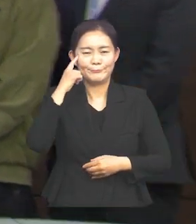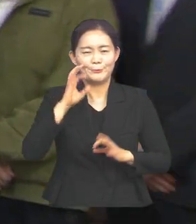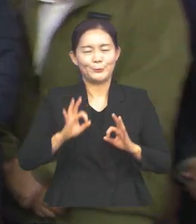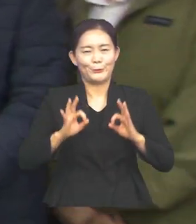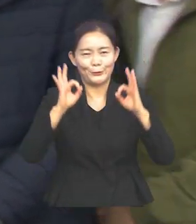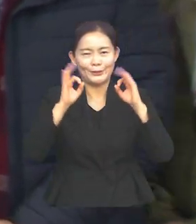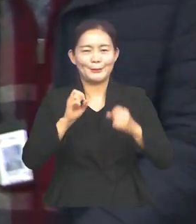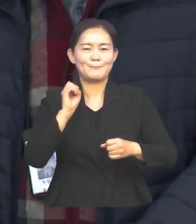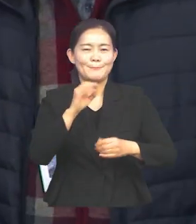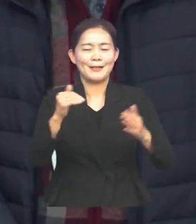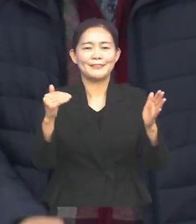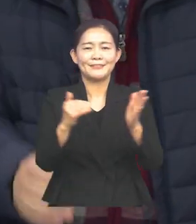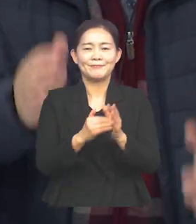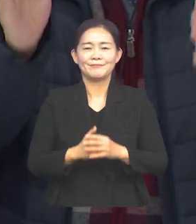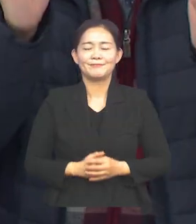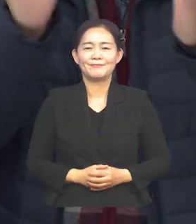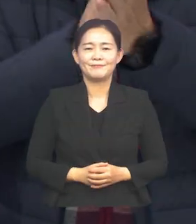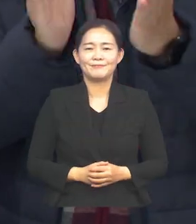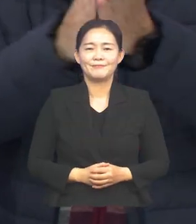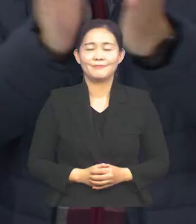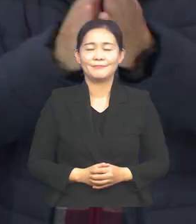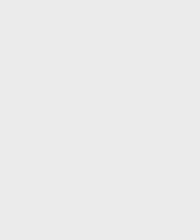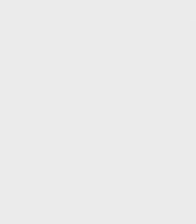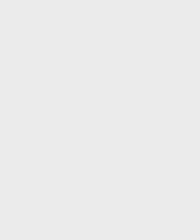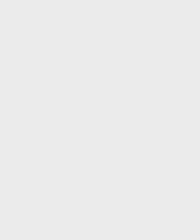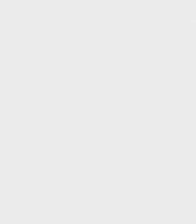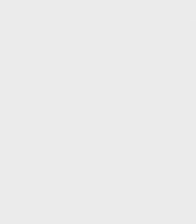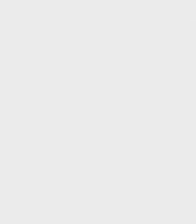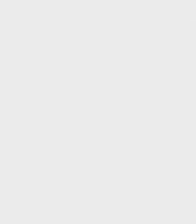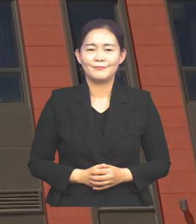신경을 쓰겠다라고 말했습니다.